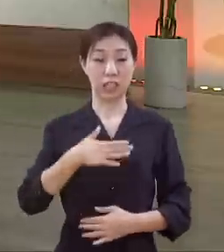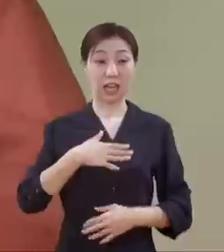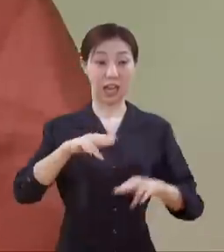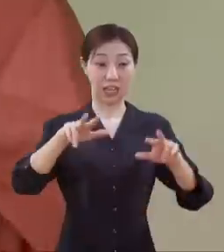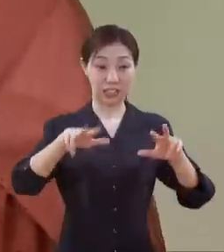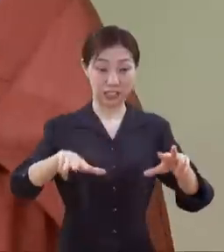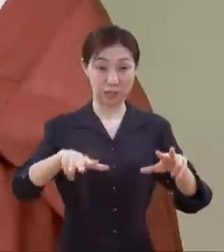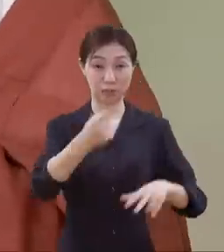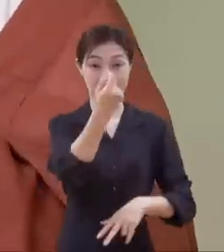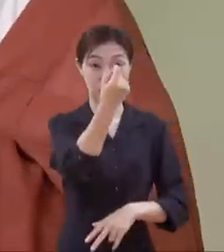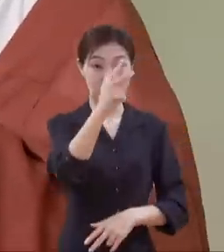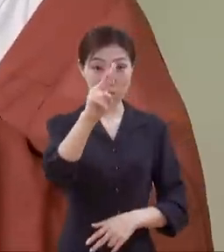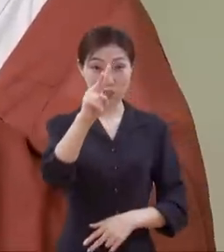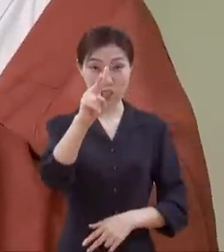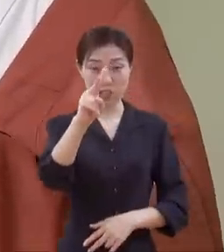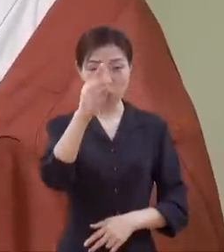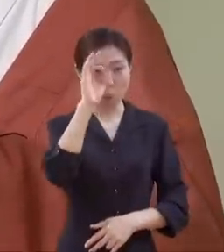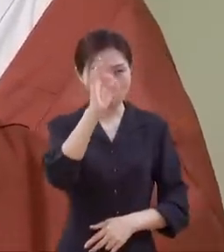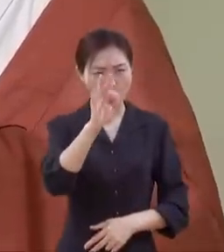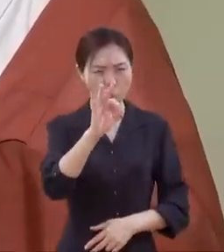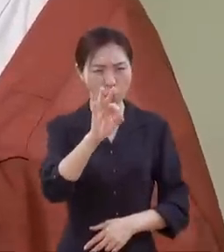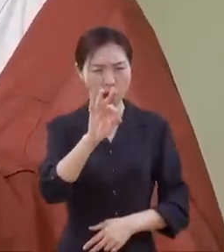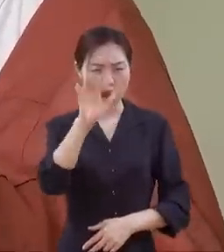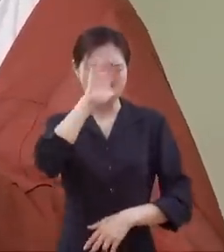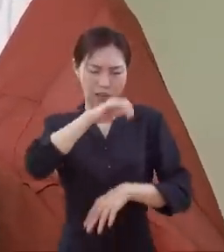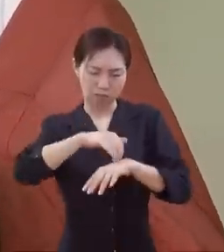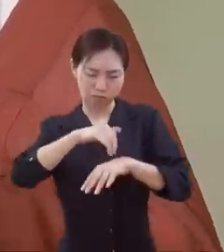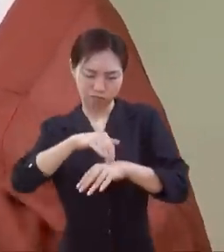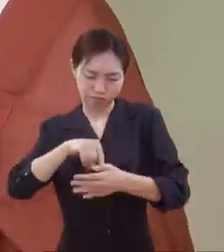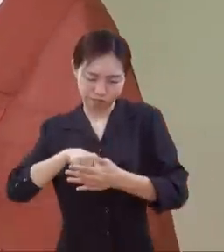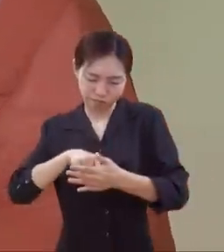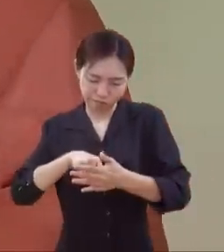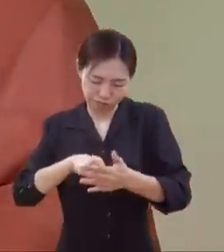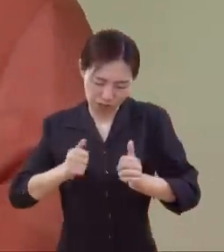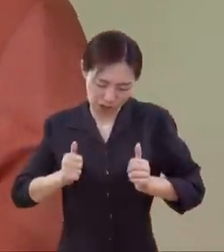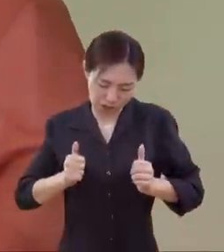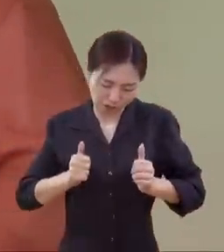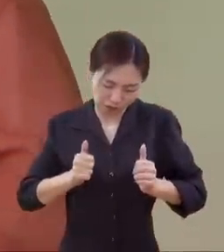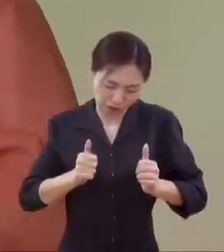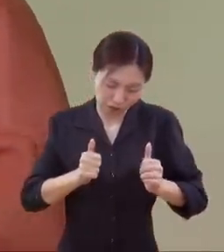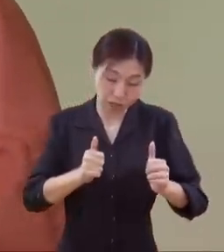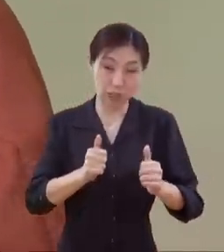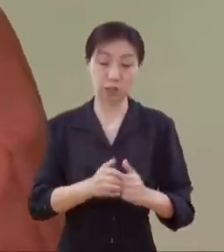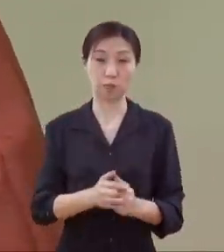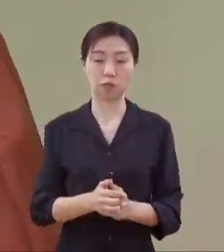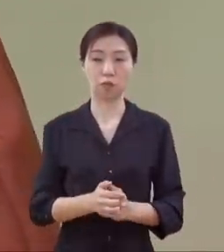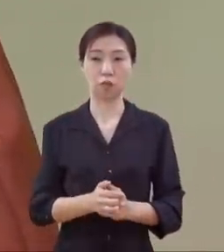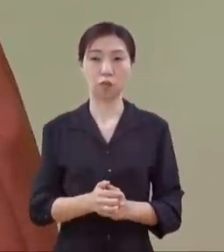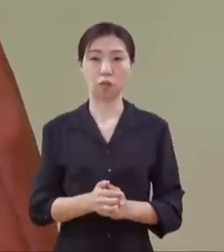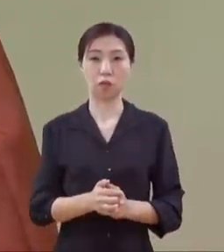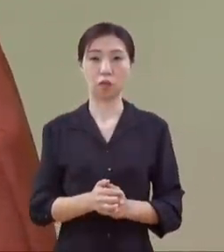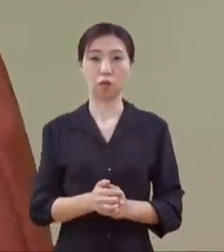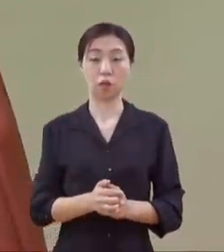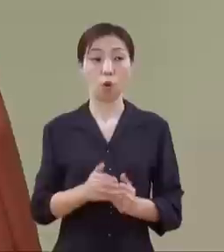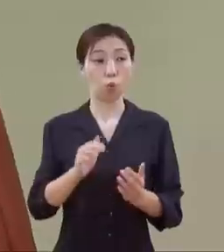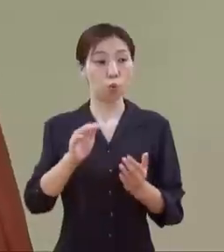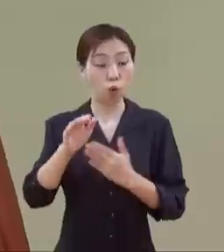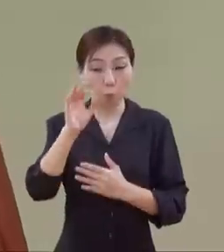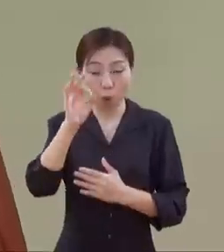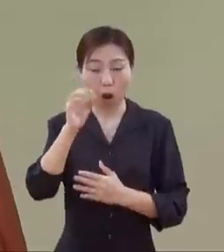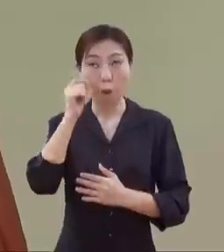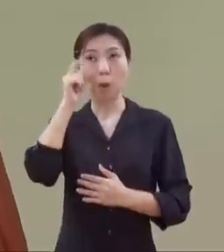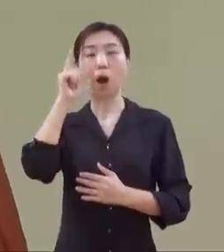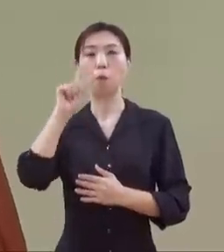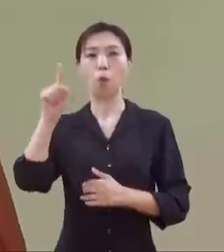알게 모르게 그런 제 주변 일들의 편안하게 풀려나가는 걸 알게 모르게 느끼게 됩니다